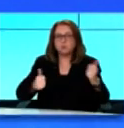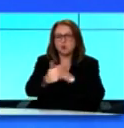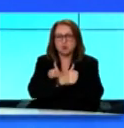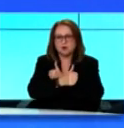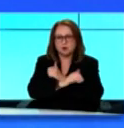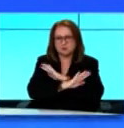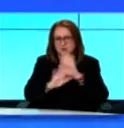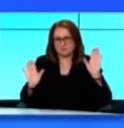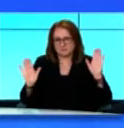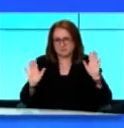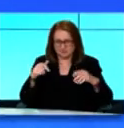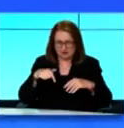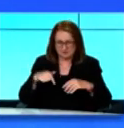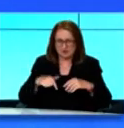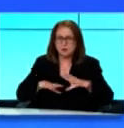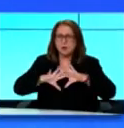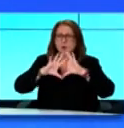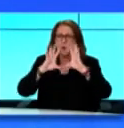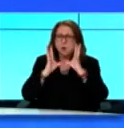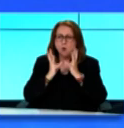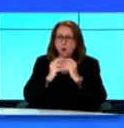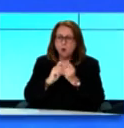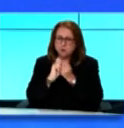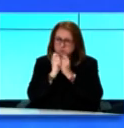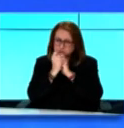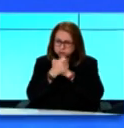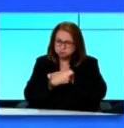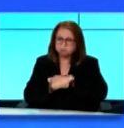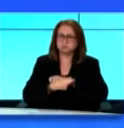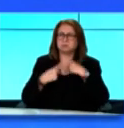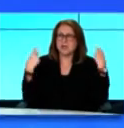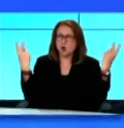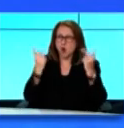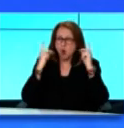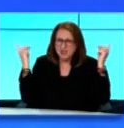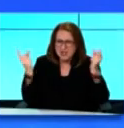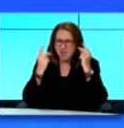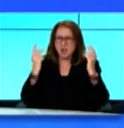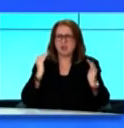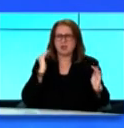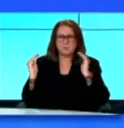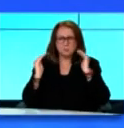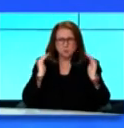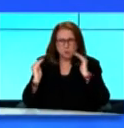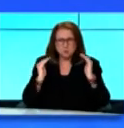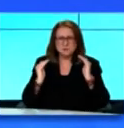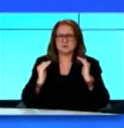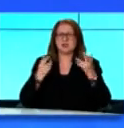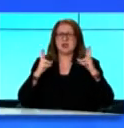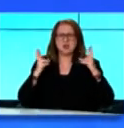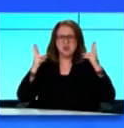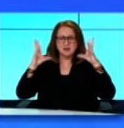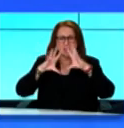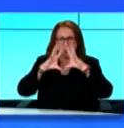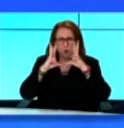σχέδιο απολιγνητοποίησης και πράσινης μετάβασης. Η σημαντική πόρη που έχουμε